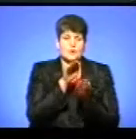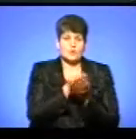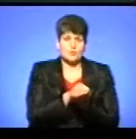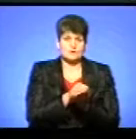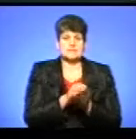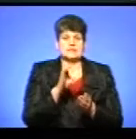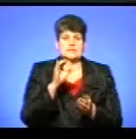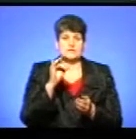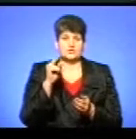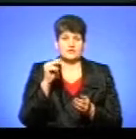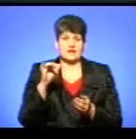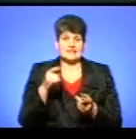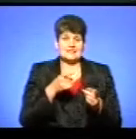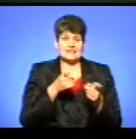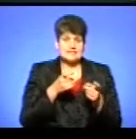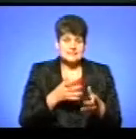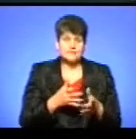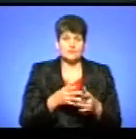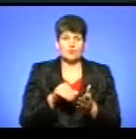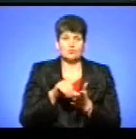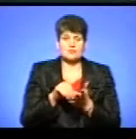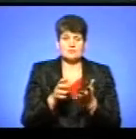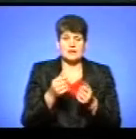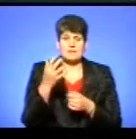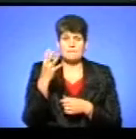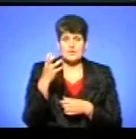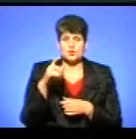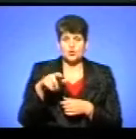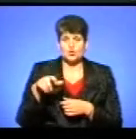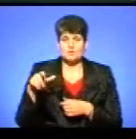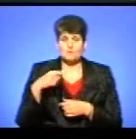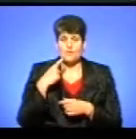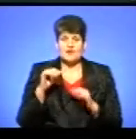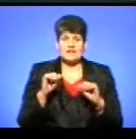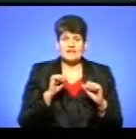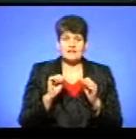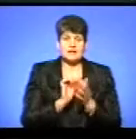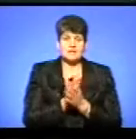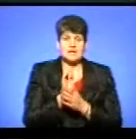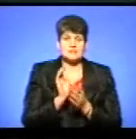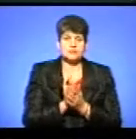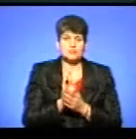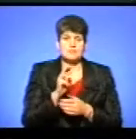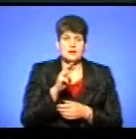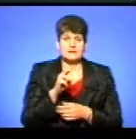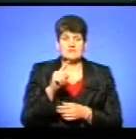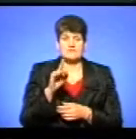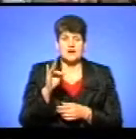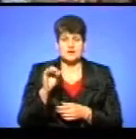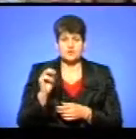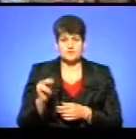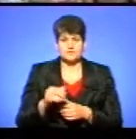на Миколинецькому кладовищі. Участь у ході взяли 500 осіб, каже керівник прес-служби Тернопільської міськради Мар'яна Зварич.